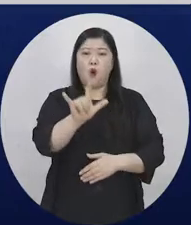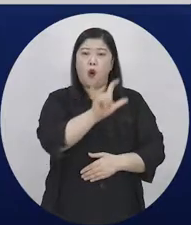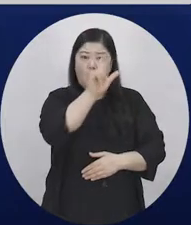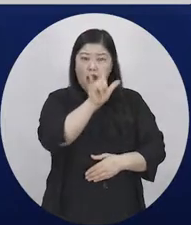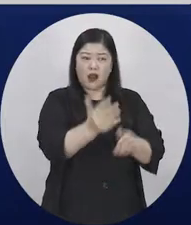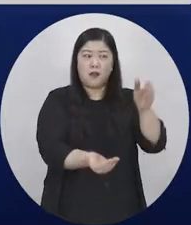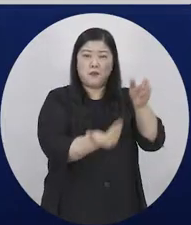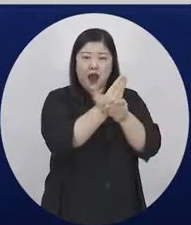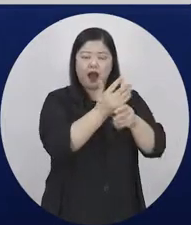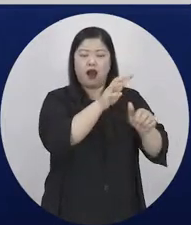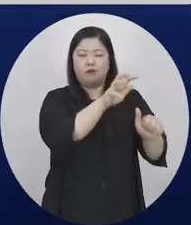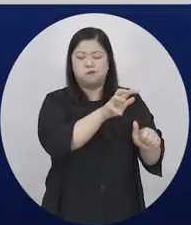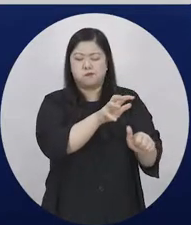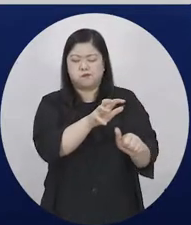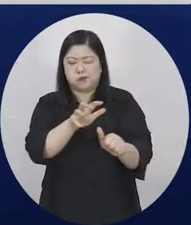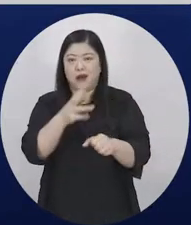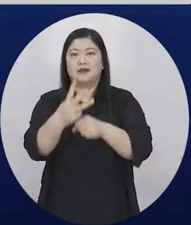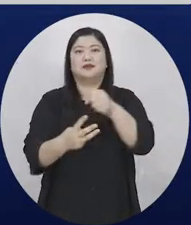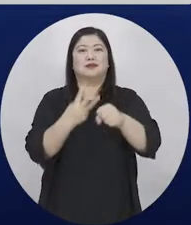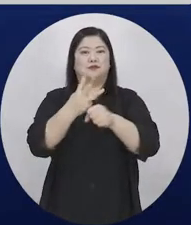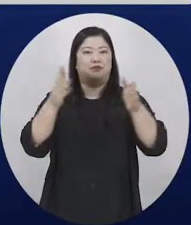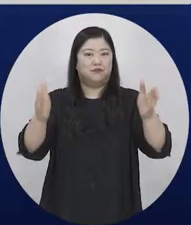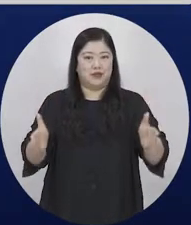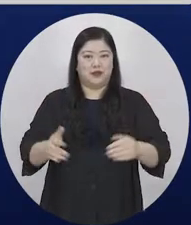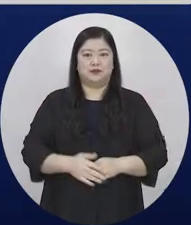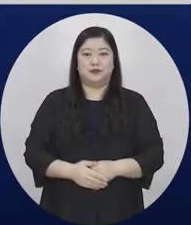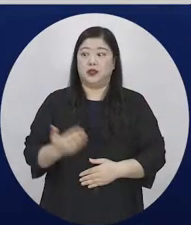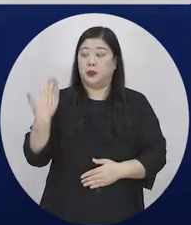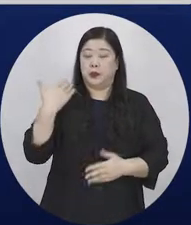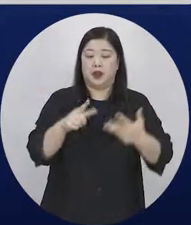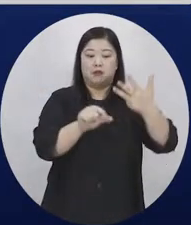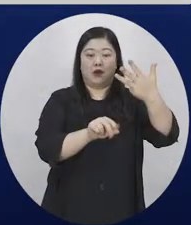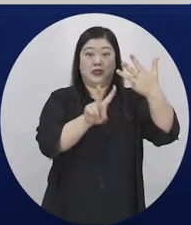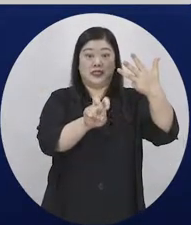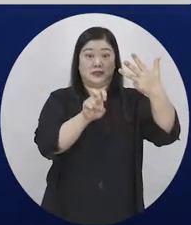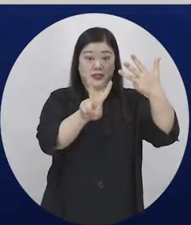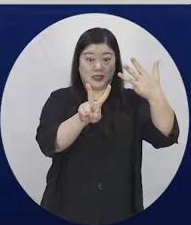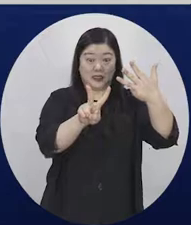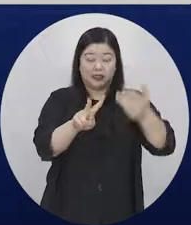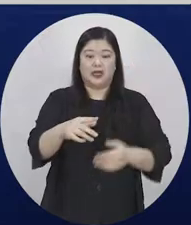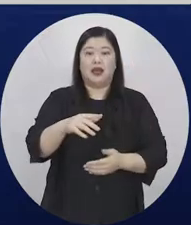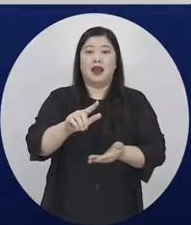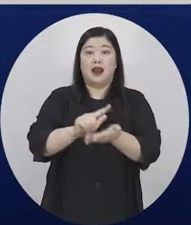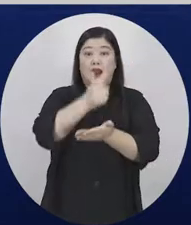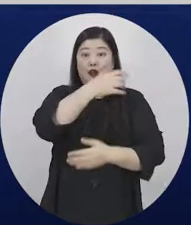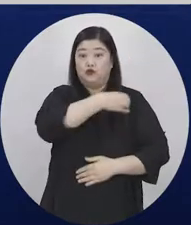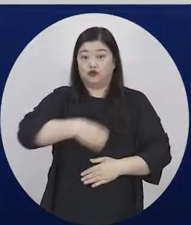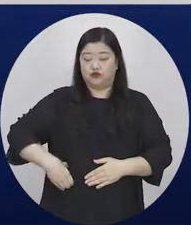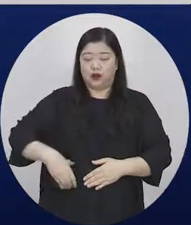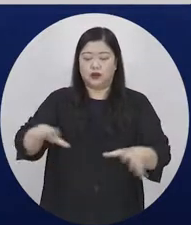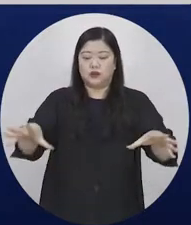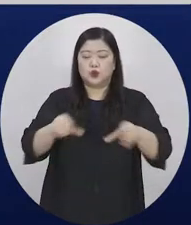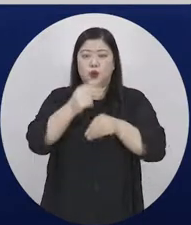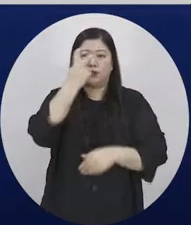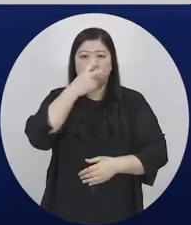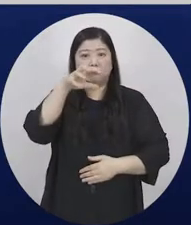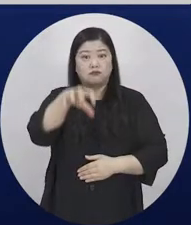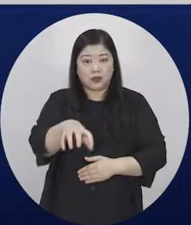상황 이후 3년 만에 열렸습니다. 강서구는 지난 8월 22일 강서구청 스마트